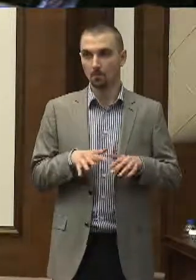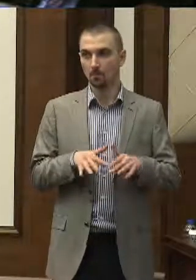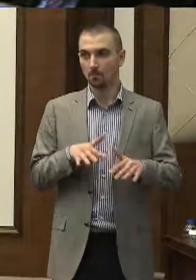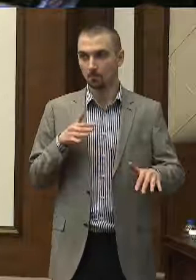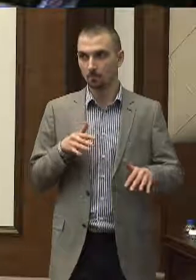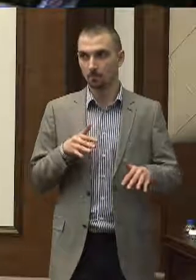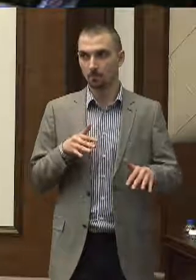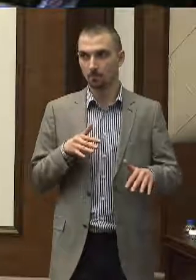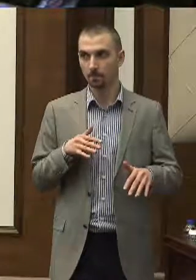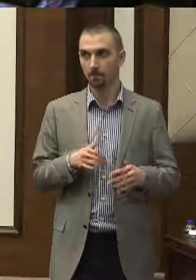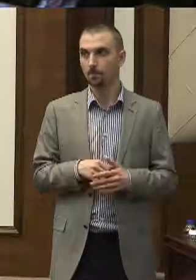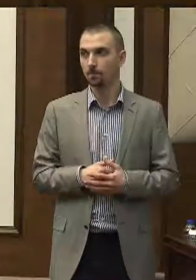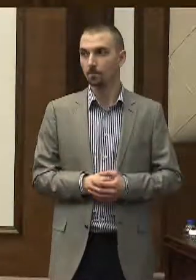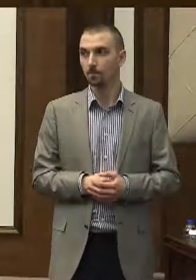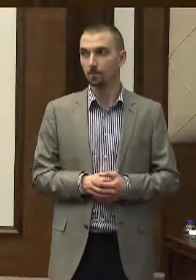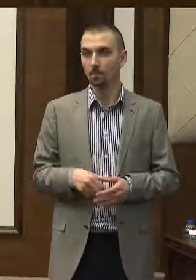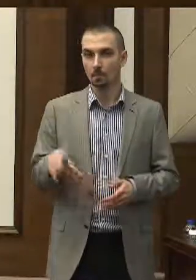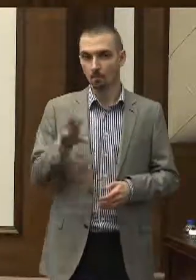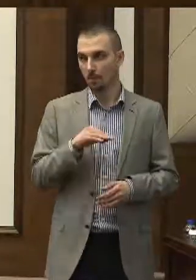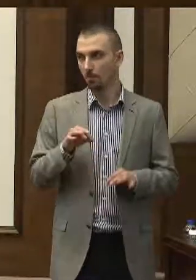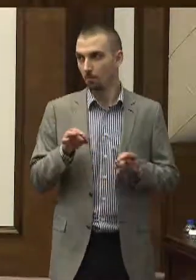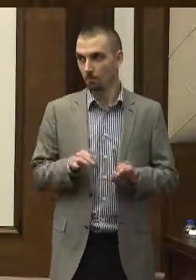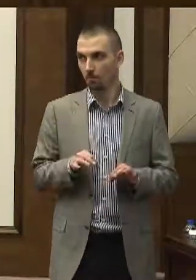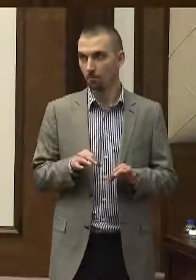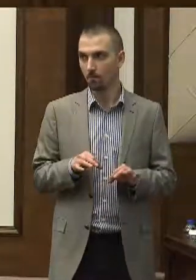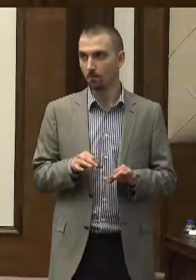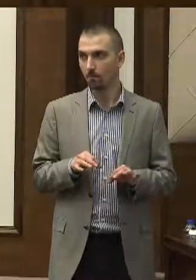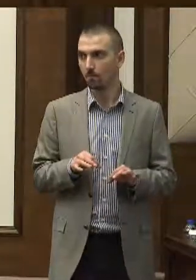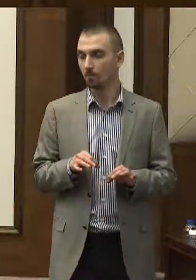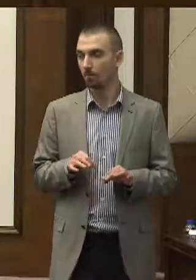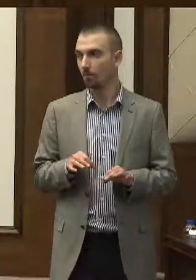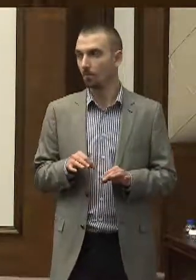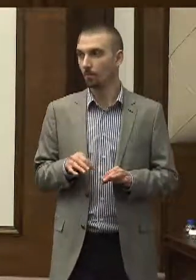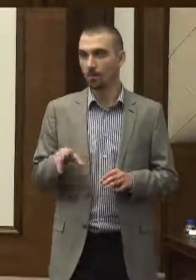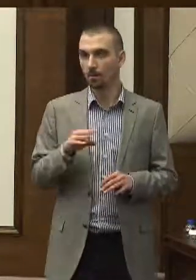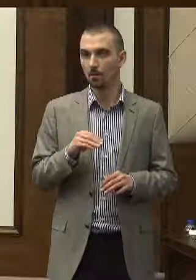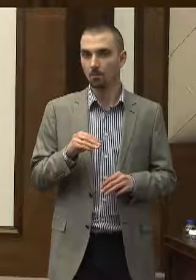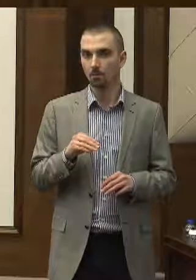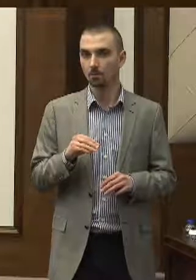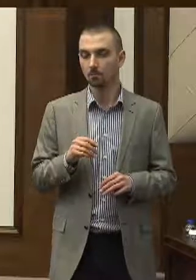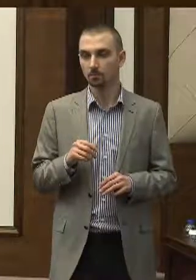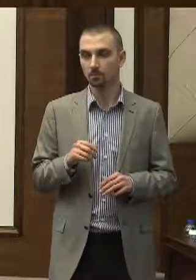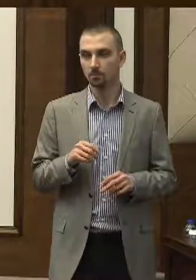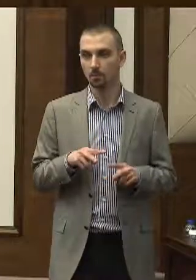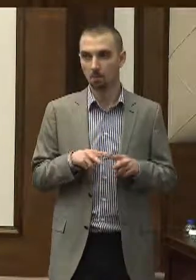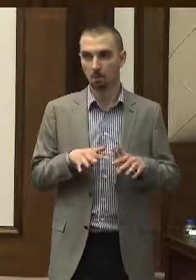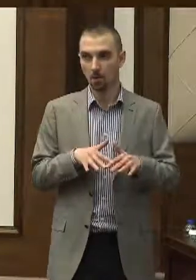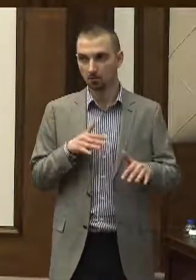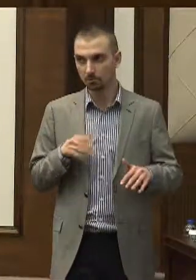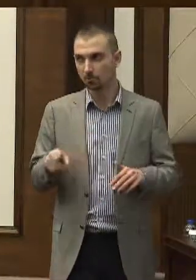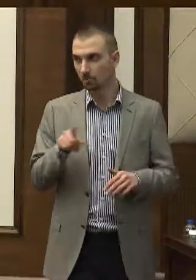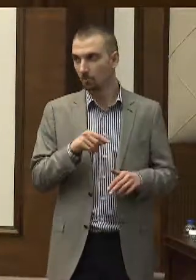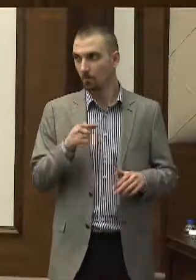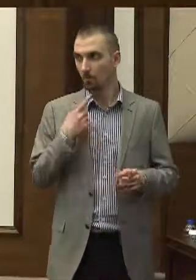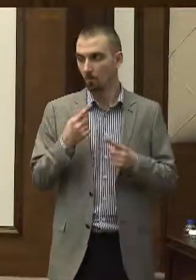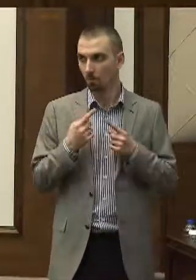mecliste gündemde bulunan hususlar sizlere arz edildi. Gündeme alınmasını arzu ettiğiniz meclis görev ve yetkilileri